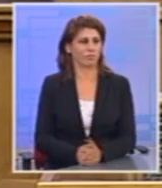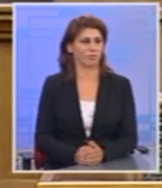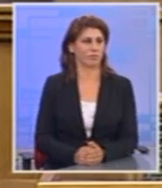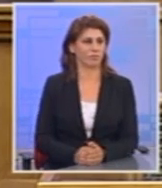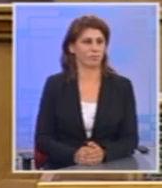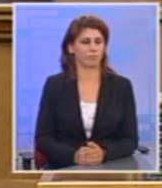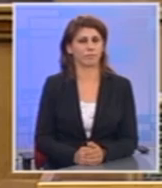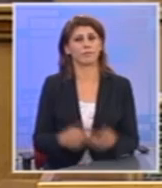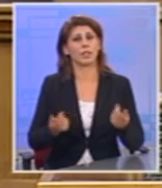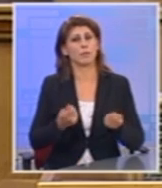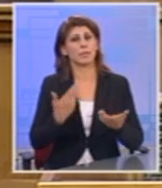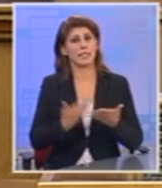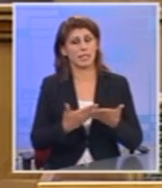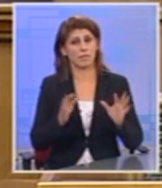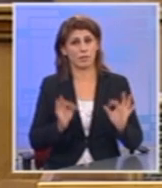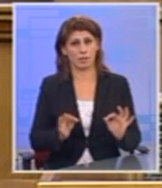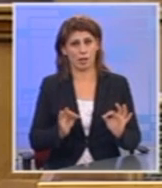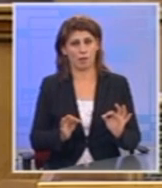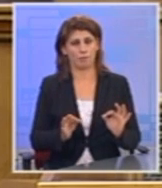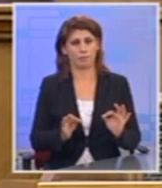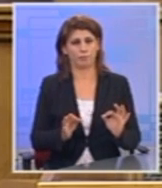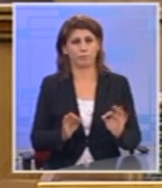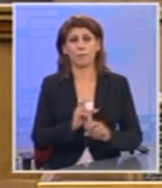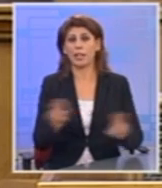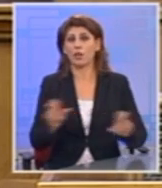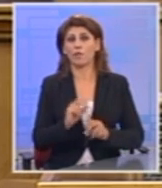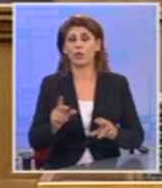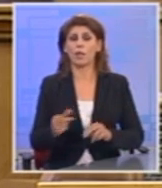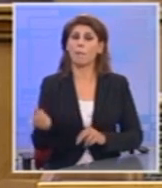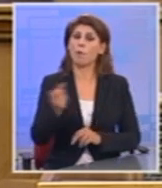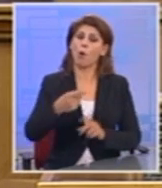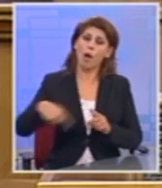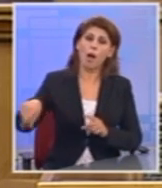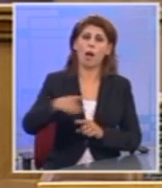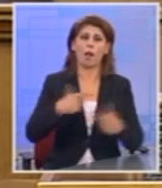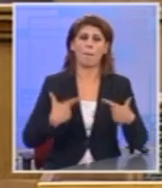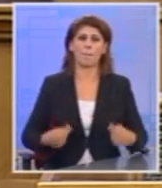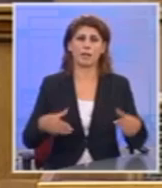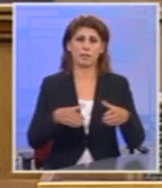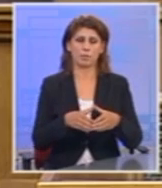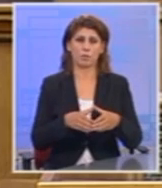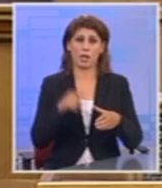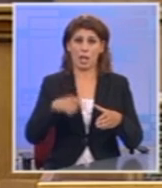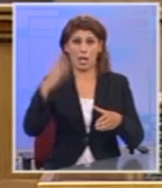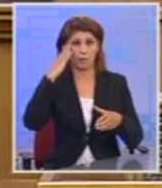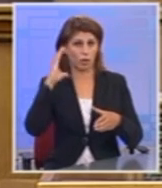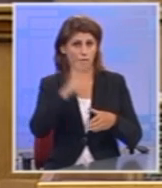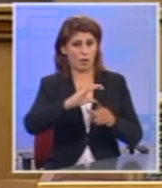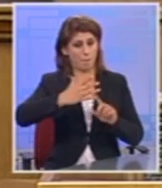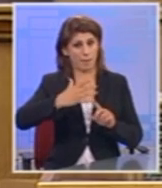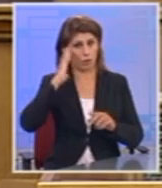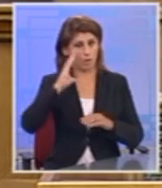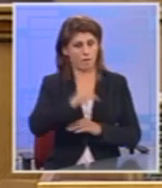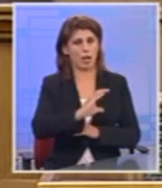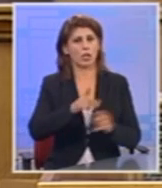στοιχεία φυσικά και πληροφορίες από τα άλλα μέλη της επιτροπής αυτό το κεφάλαιο λοιπόν